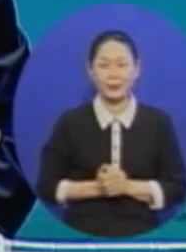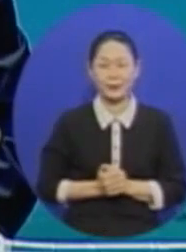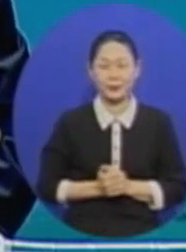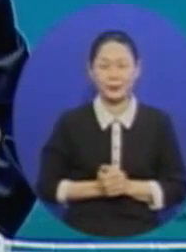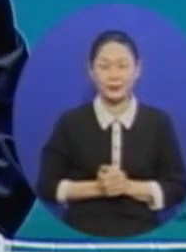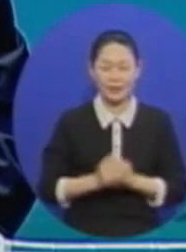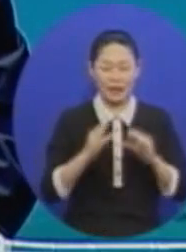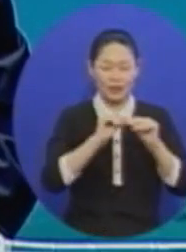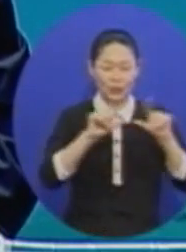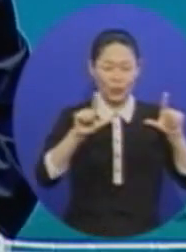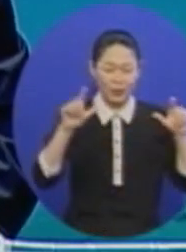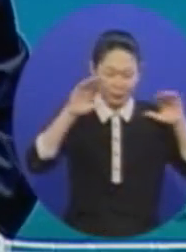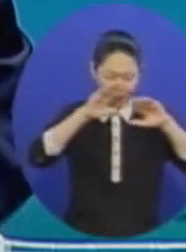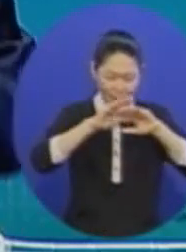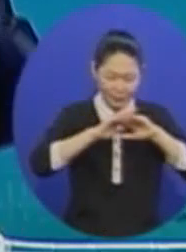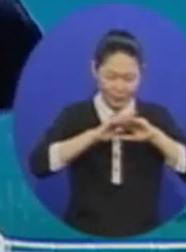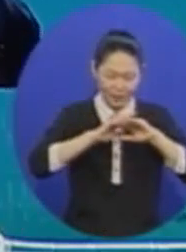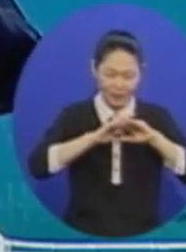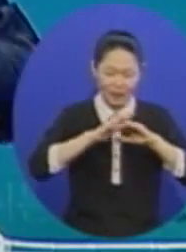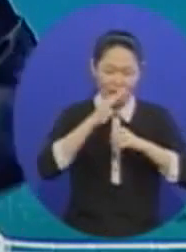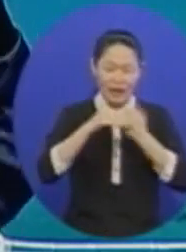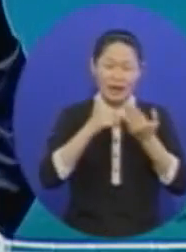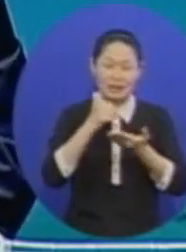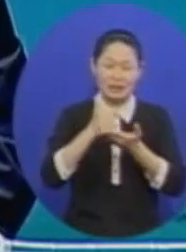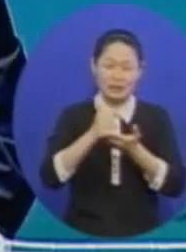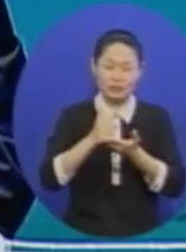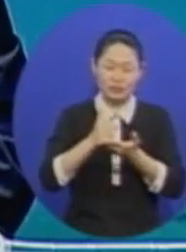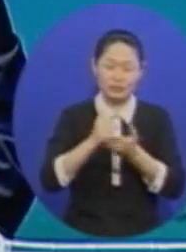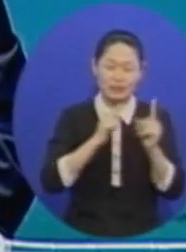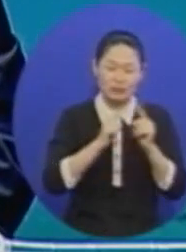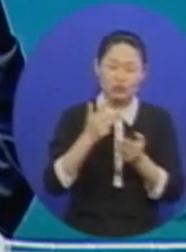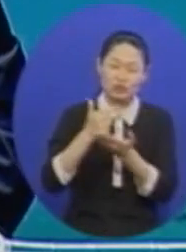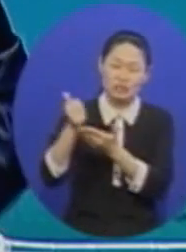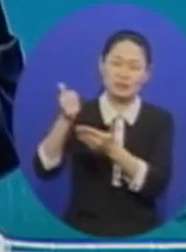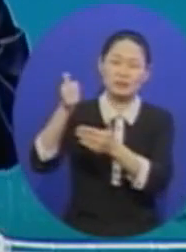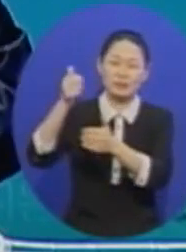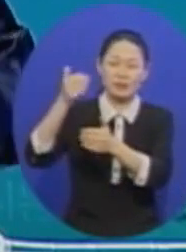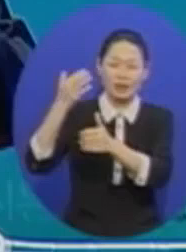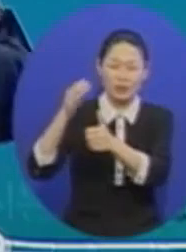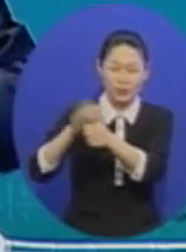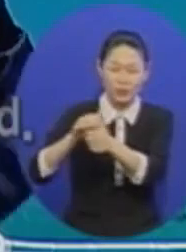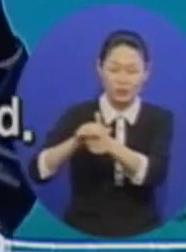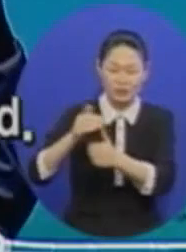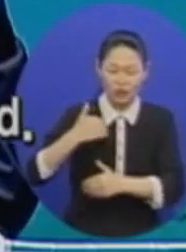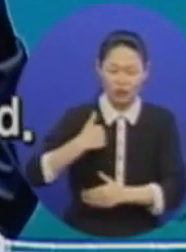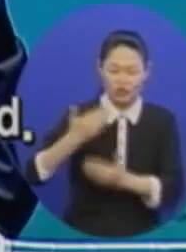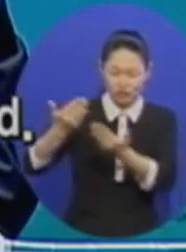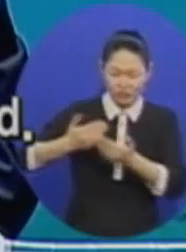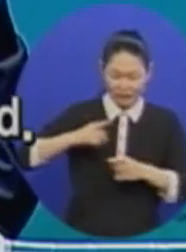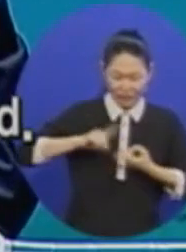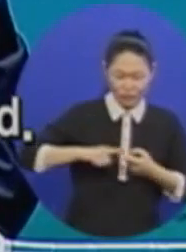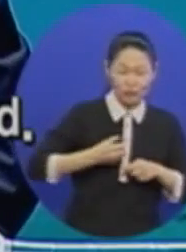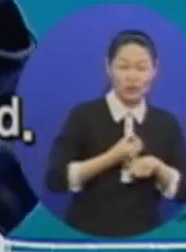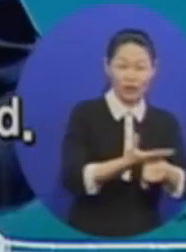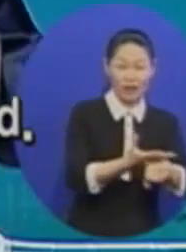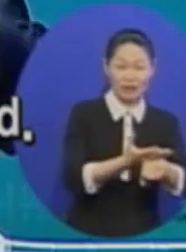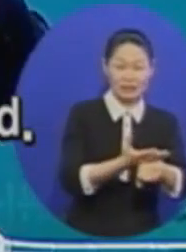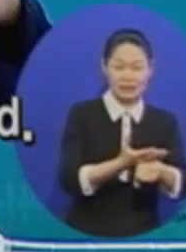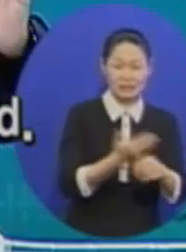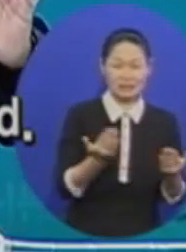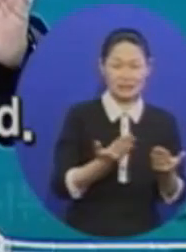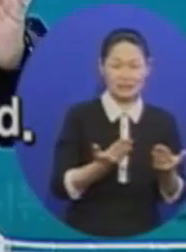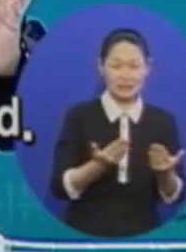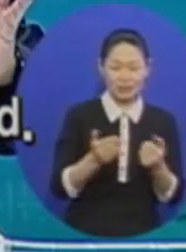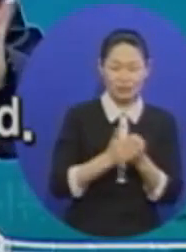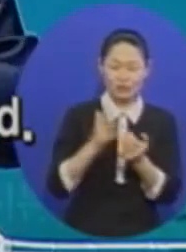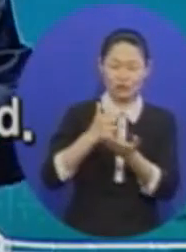토요일밤에 하나님 말씀은 주님이 하시는 것이고 저는 주시는 대로만 전하는 것이니 주님께 정말